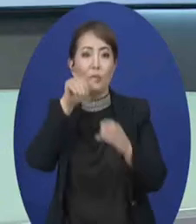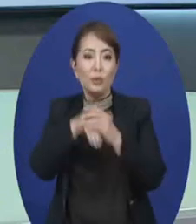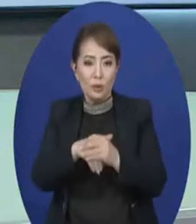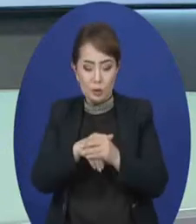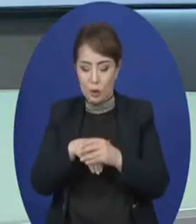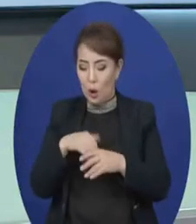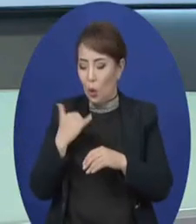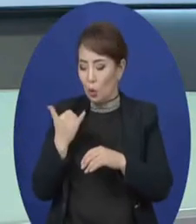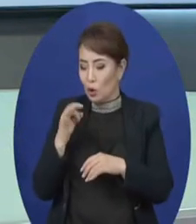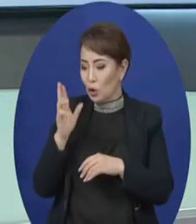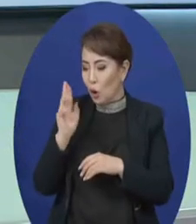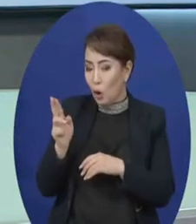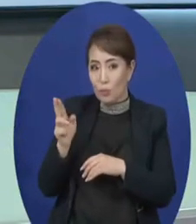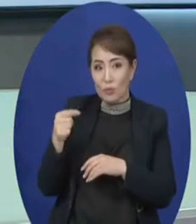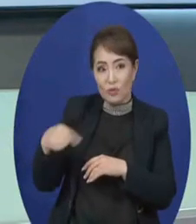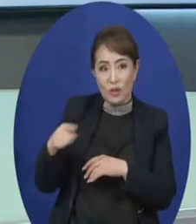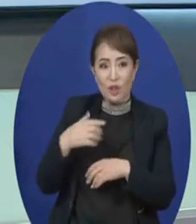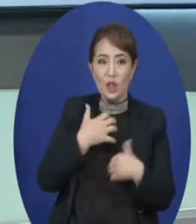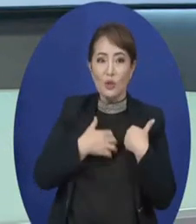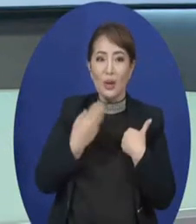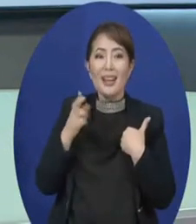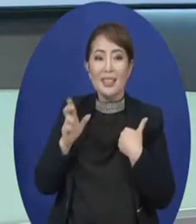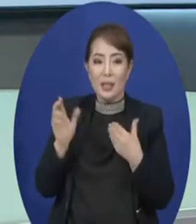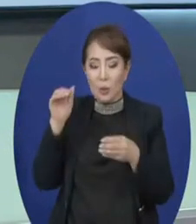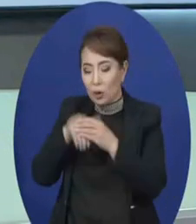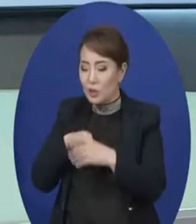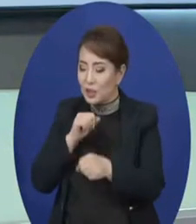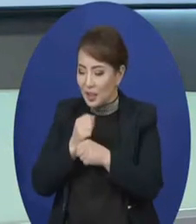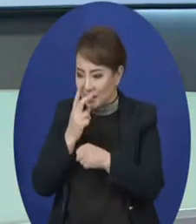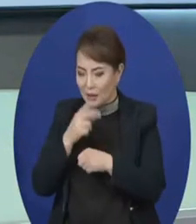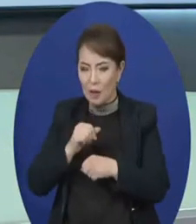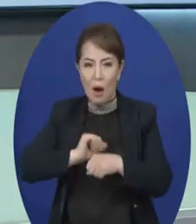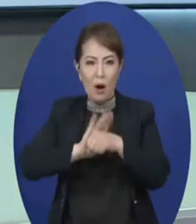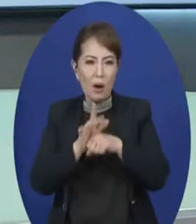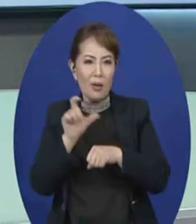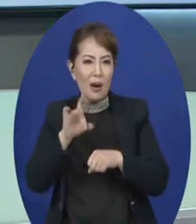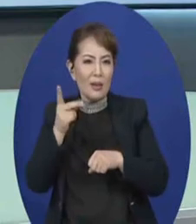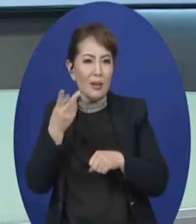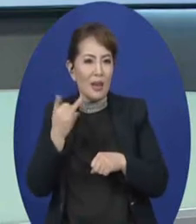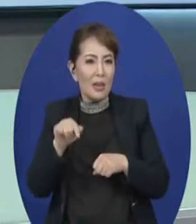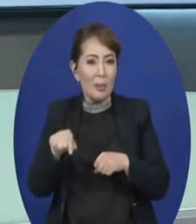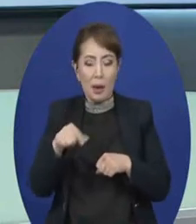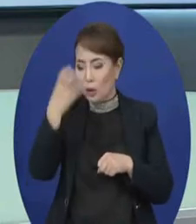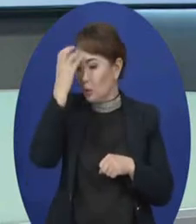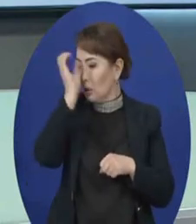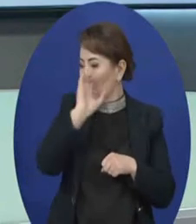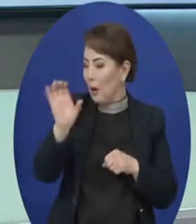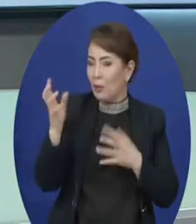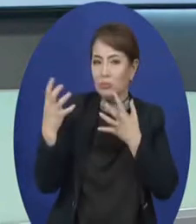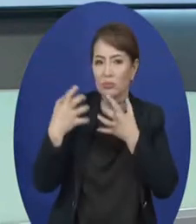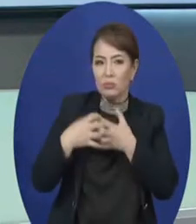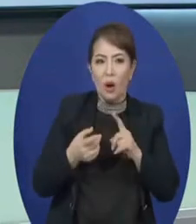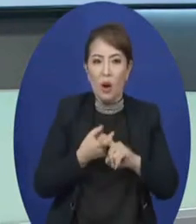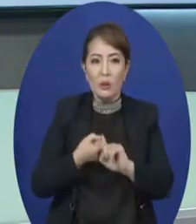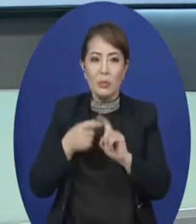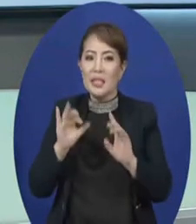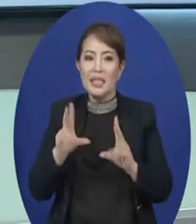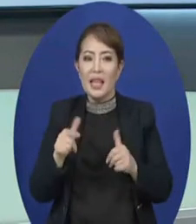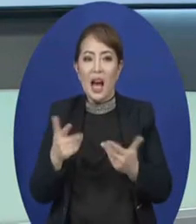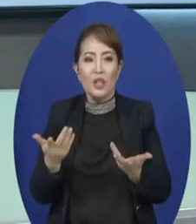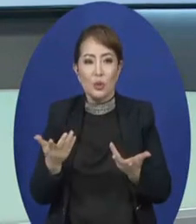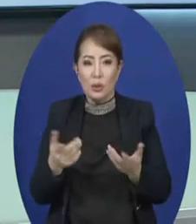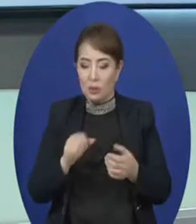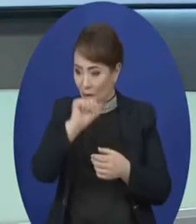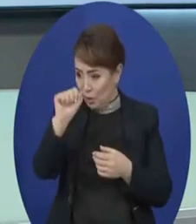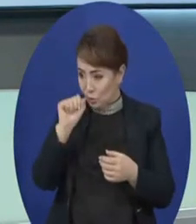байрлаж байгаа Улсын онцгой комиссийн шуурхай штабд ажиллалаа. Цар тахлын эрсдэлтэй энэ цаг үед төрийн байгууллагууд уялдаа холбоогоо сайжруулаагүй асуудал байна.